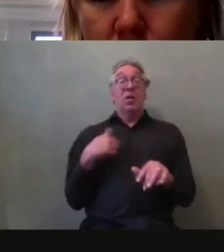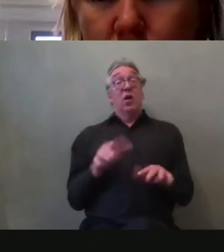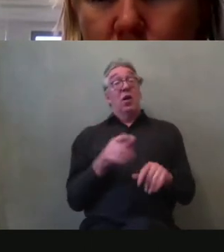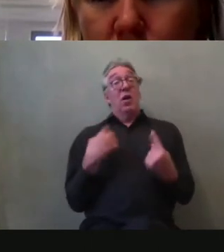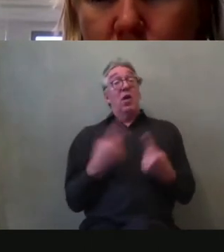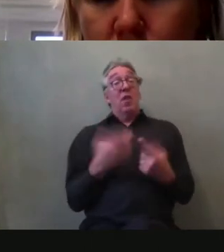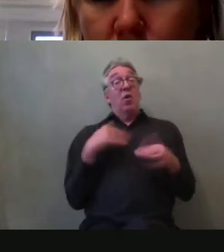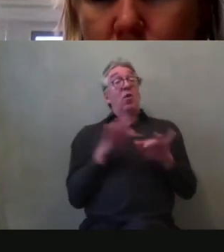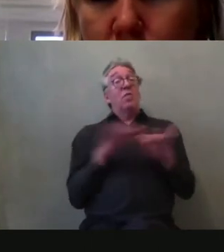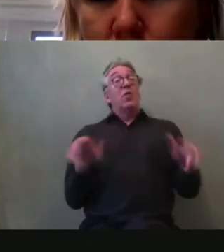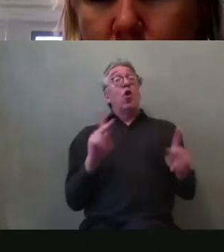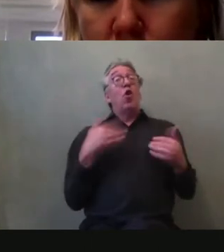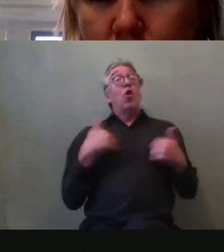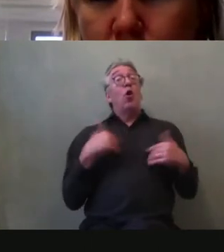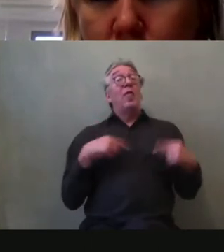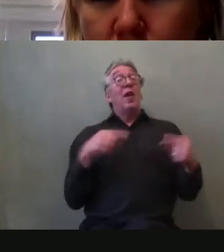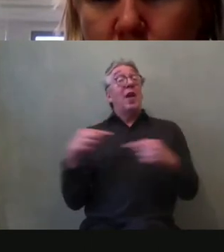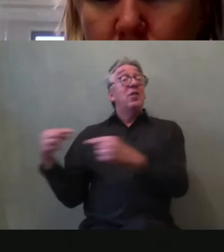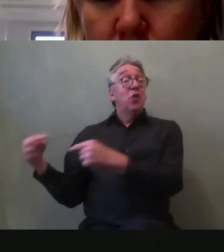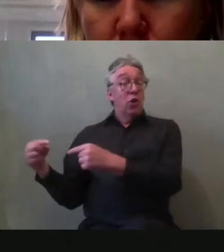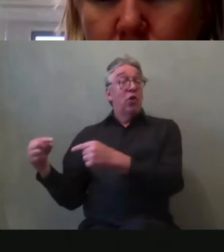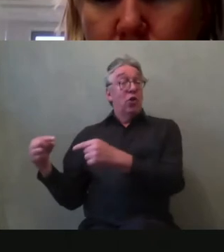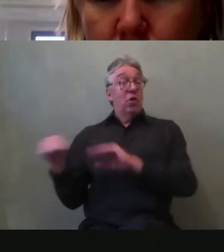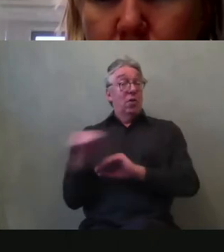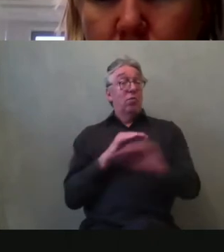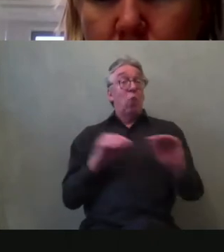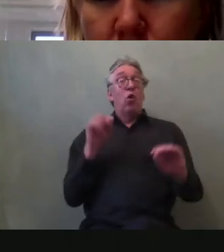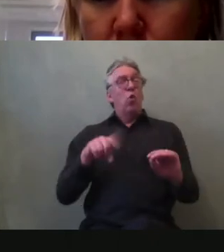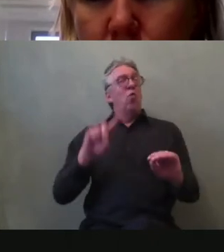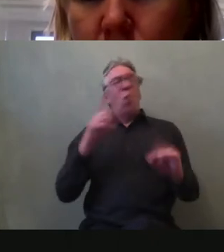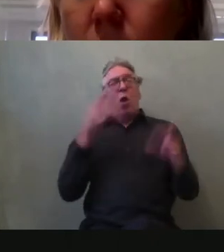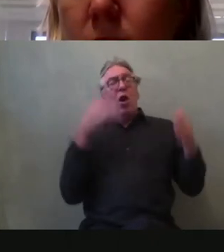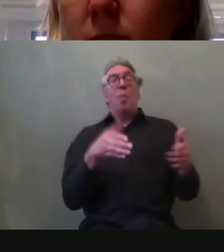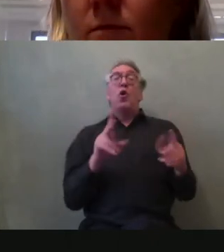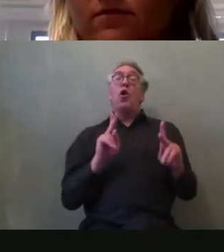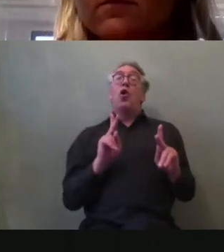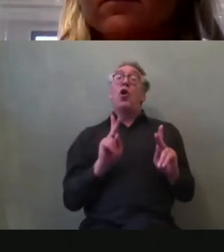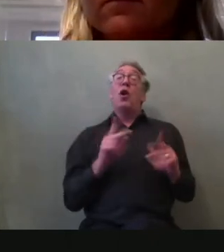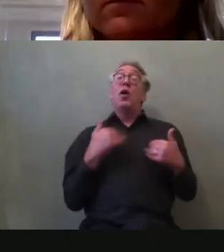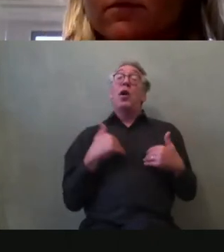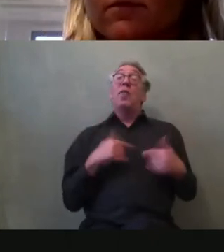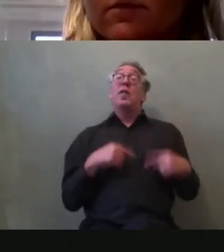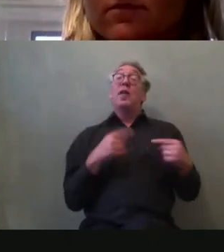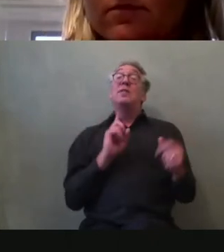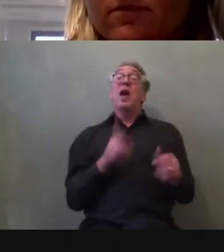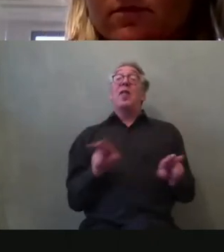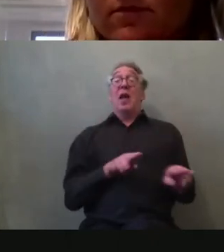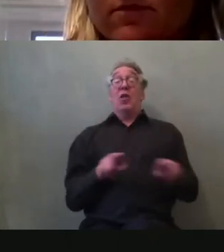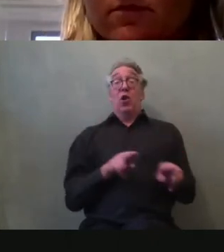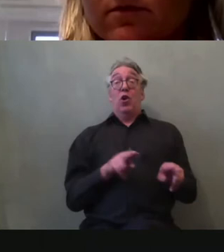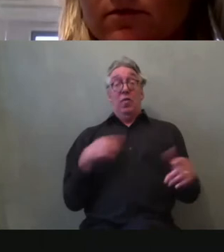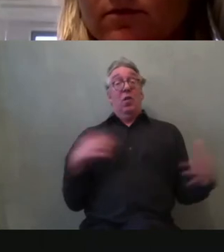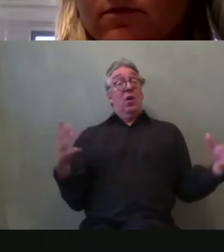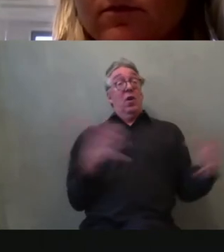ik ga nu even kort in op de klantreis in het theater. Daarvoor hebben we een bijeenkomst georganiseerd met mensen met een visuele en een